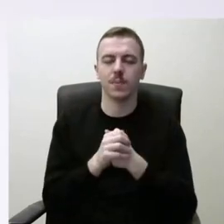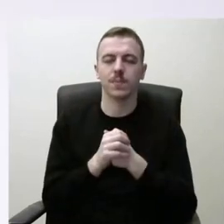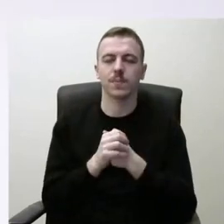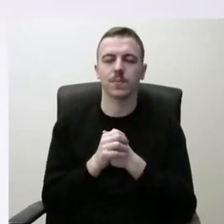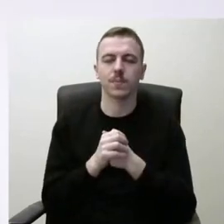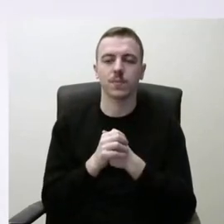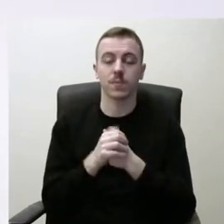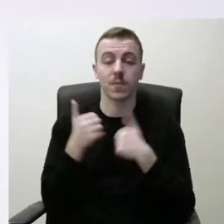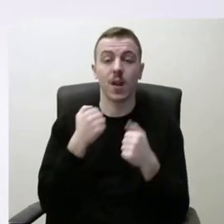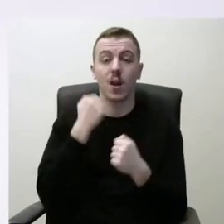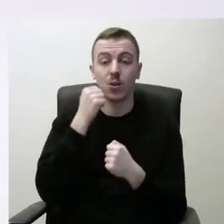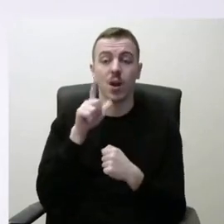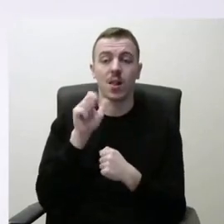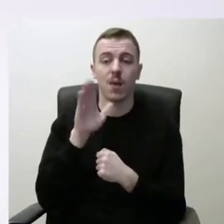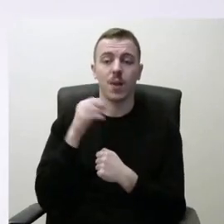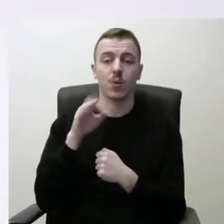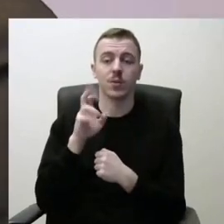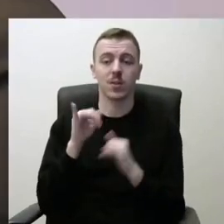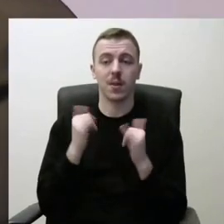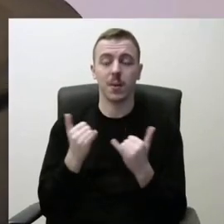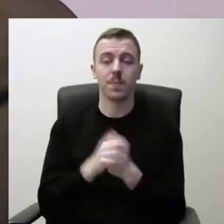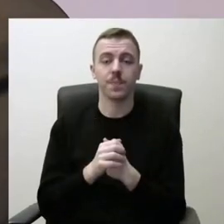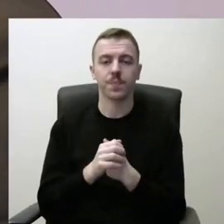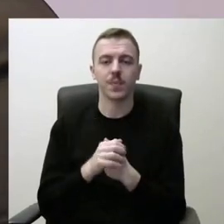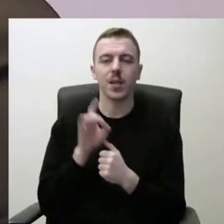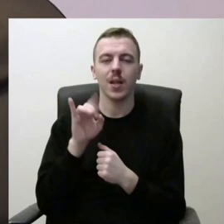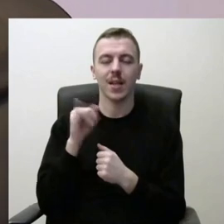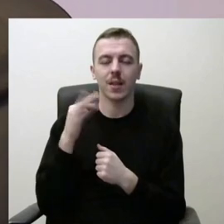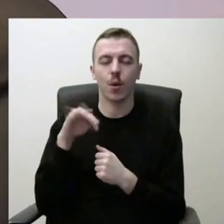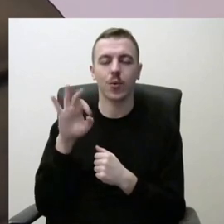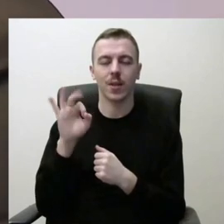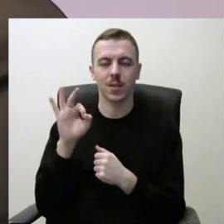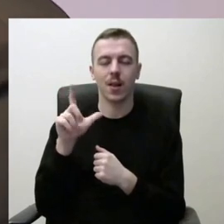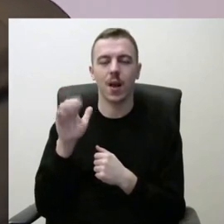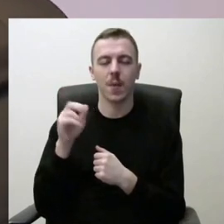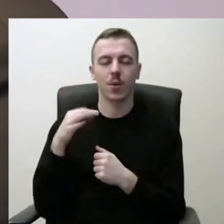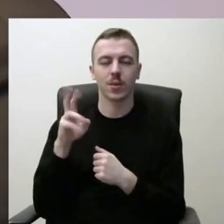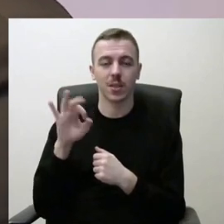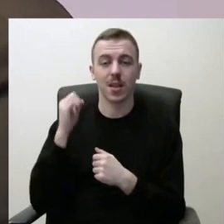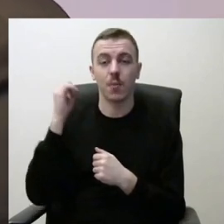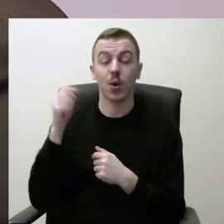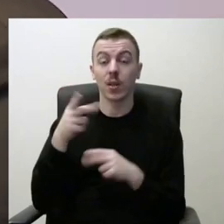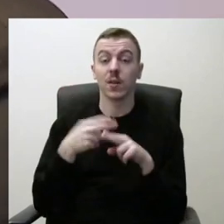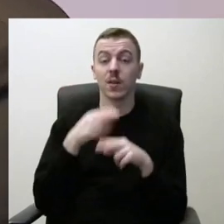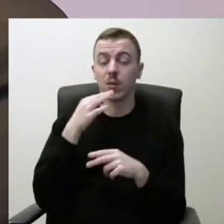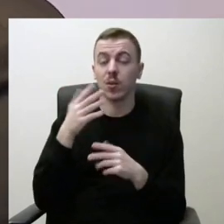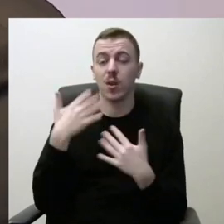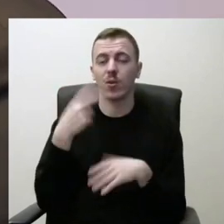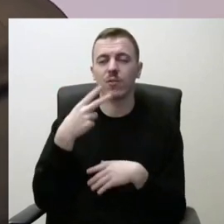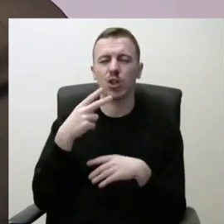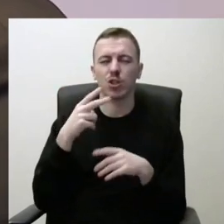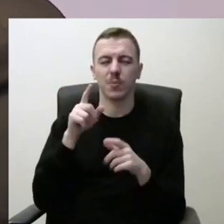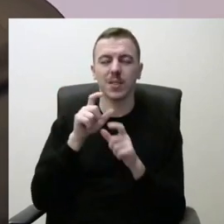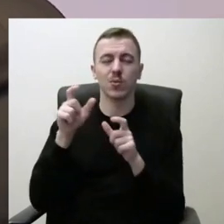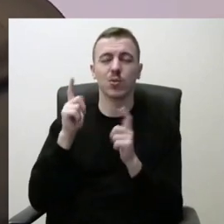Labanauskas. Gintautas Labanauskas, demokratai. Iš ties kolega išvardino apie 20 institucijų, bet jos yra